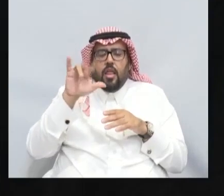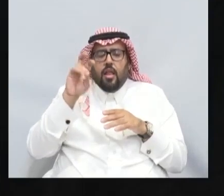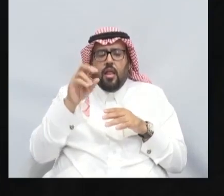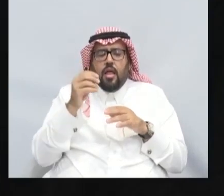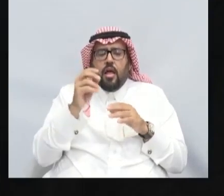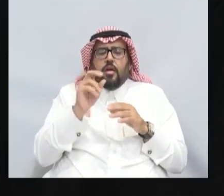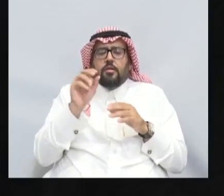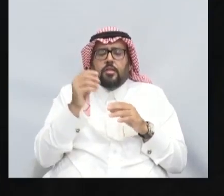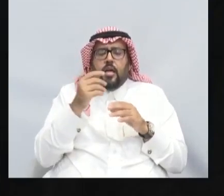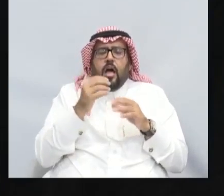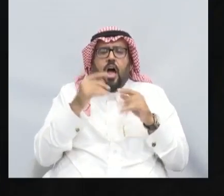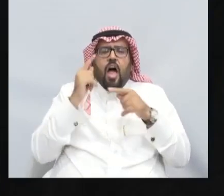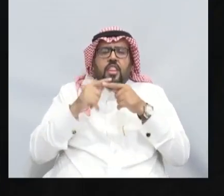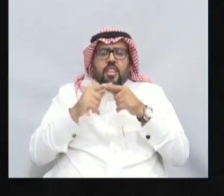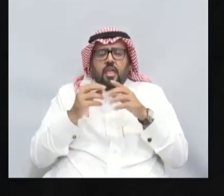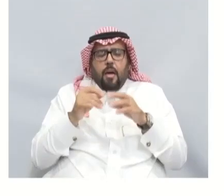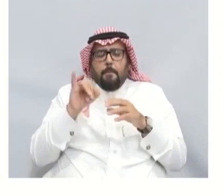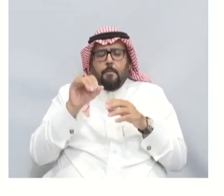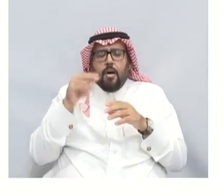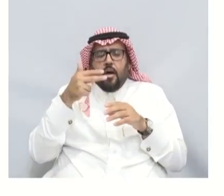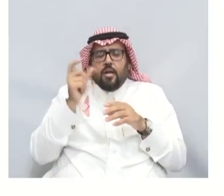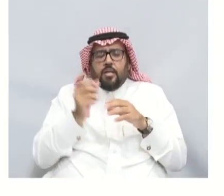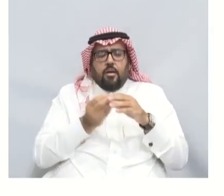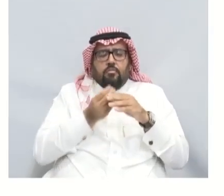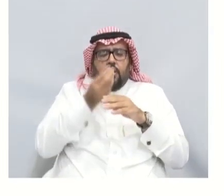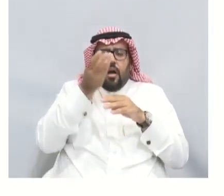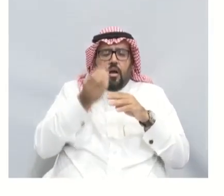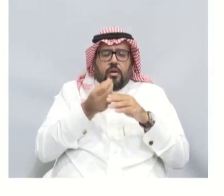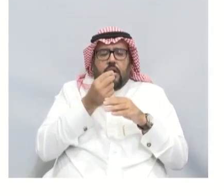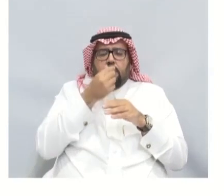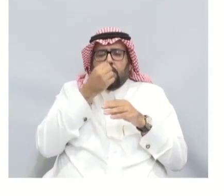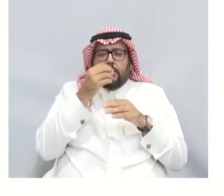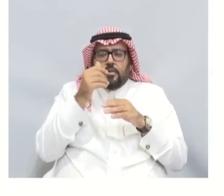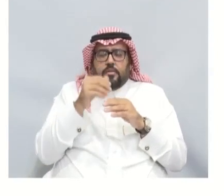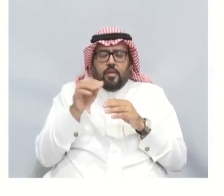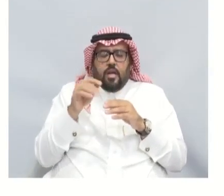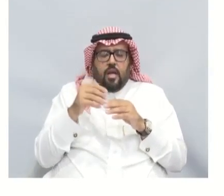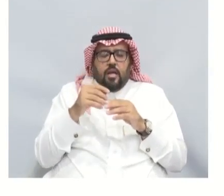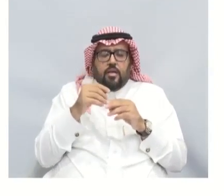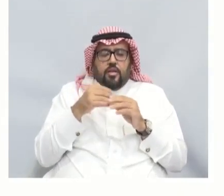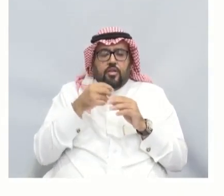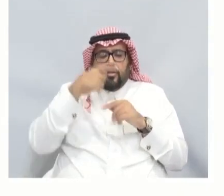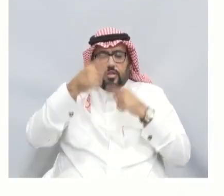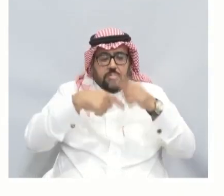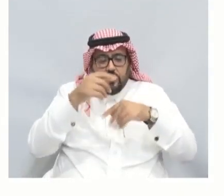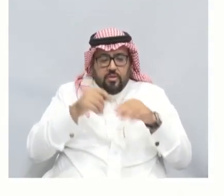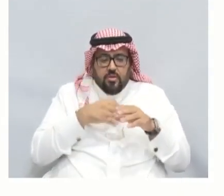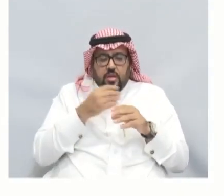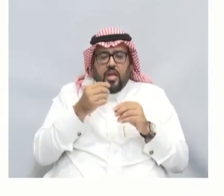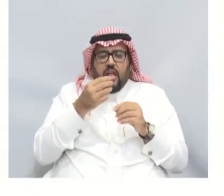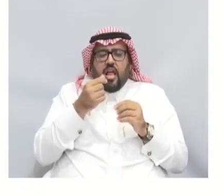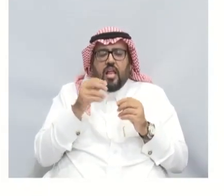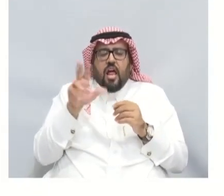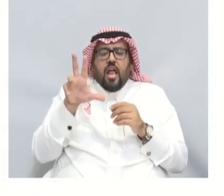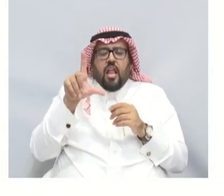أكثر بالحديد والمغنيسيوم. إذن هي خروج الصهارة عالية السيولة. يعني إيش عالية السيولة؟ يعني اللزوجة